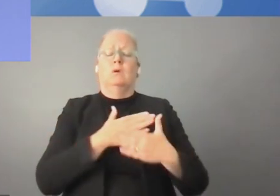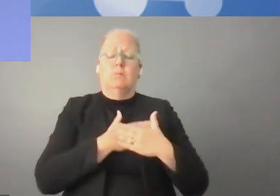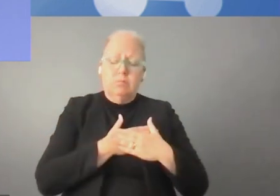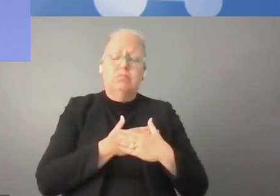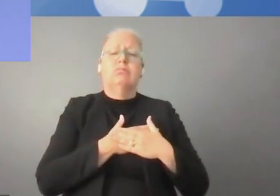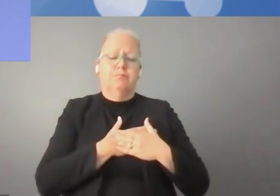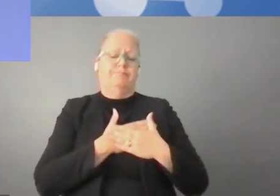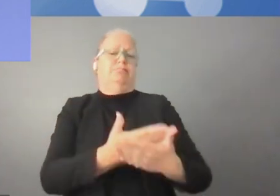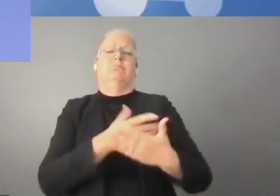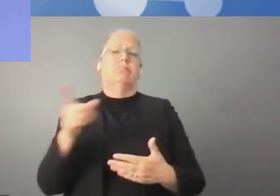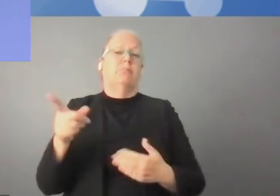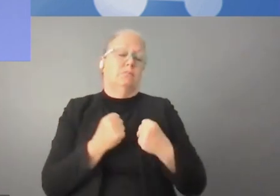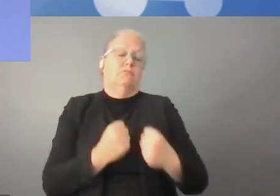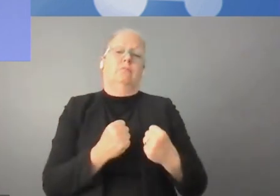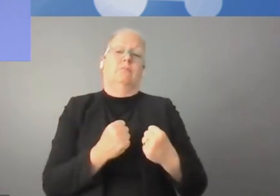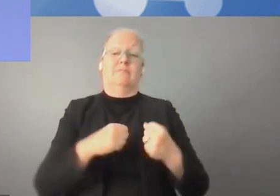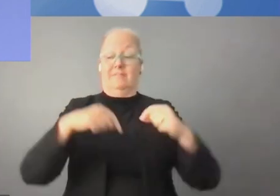specjalną nagrodę.